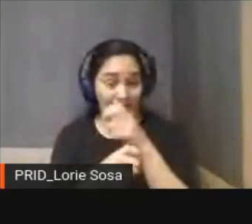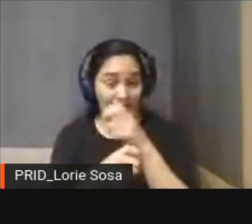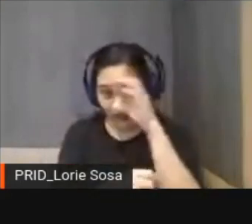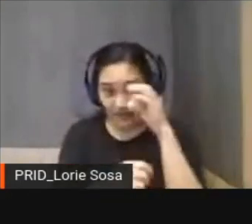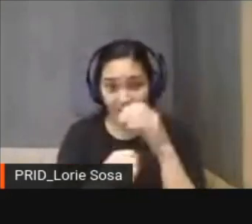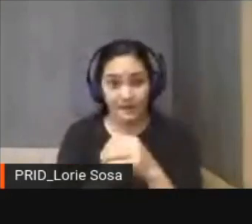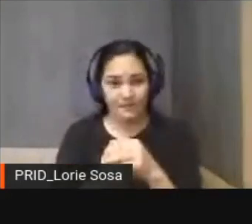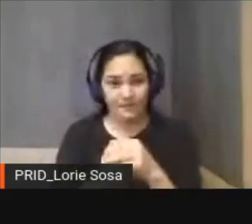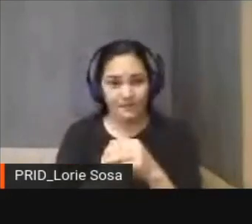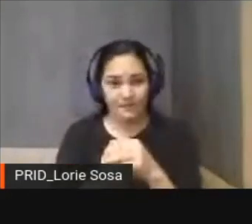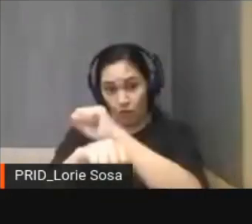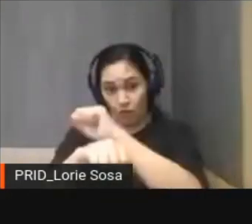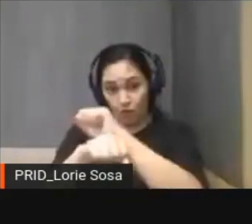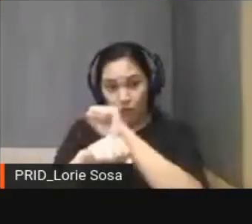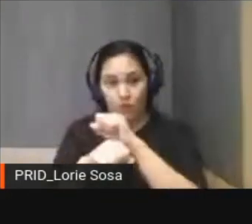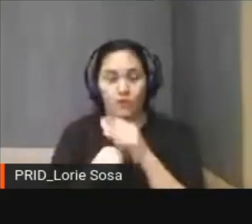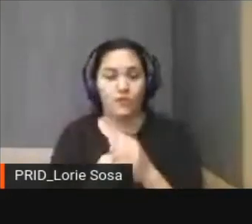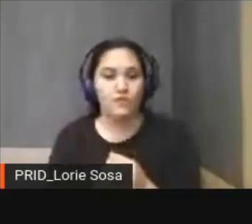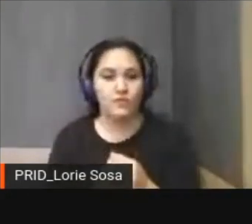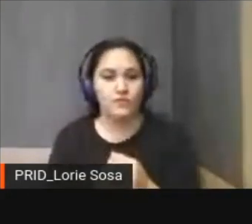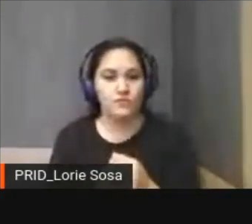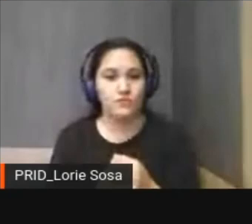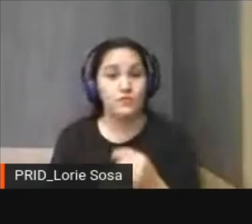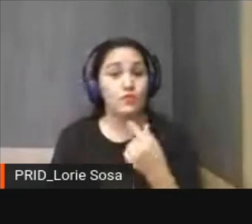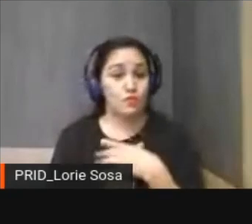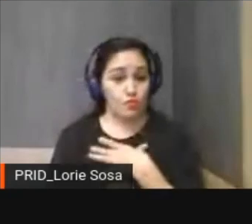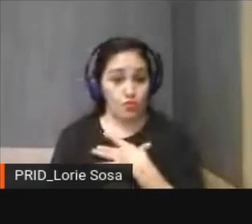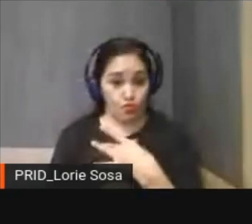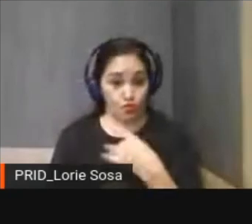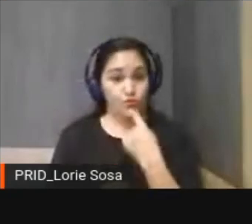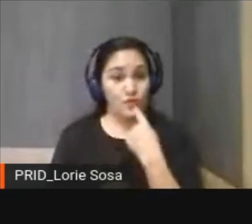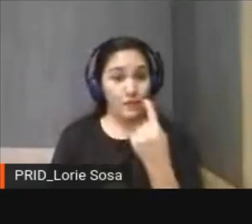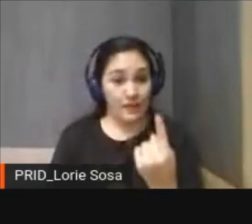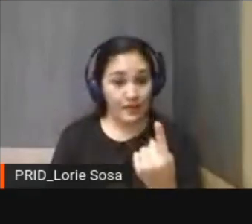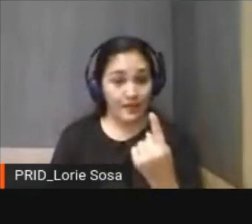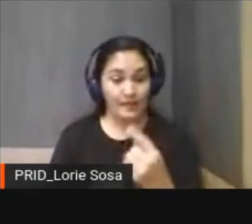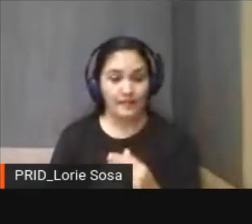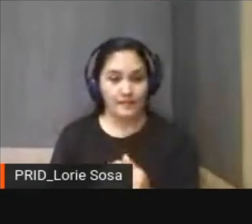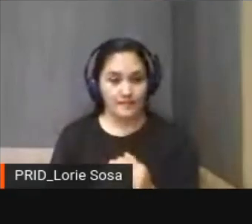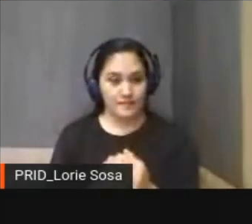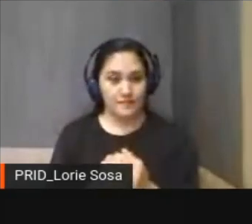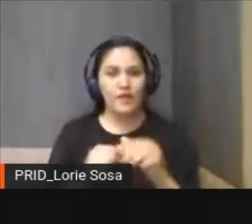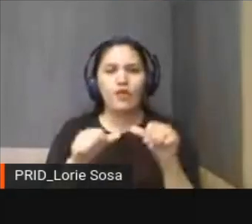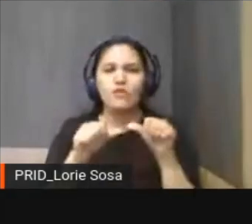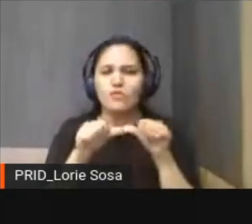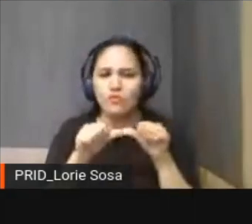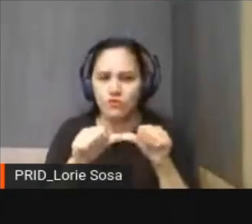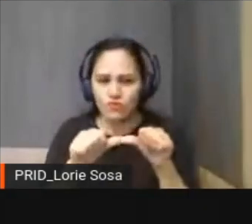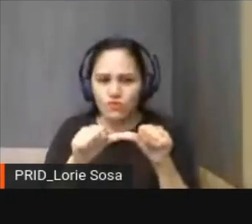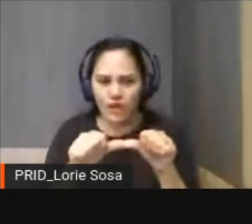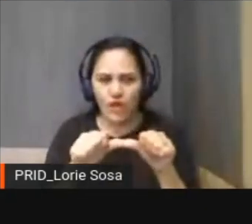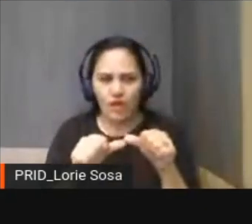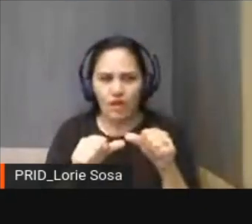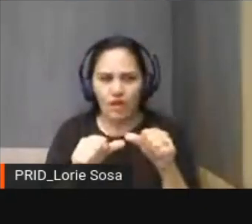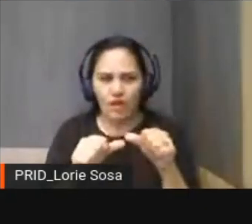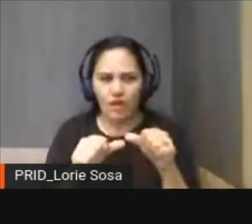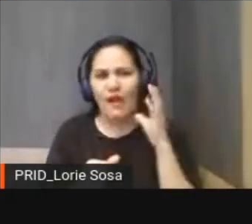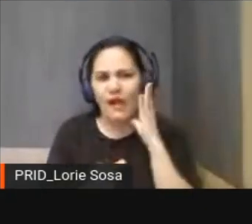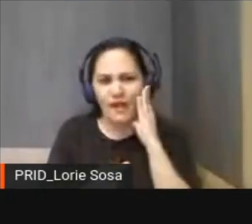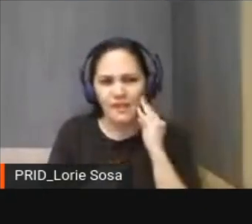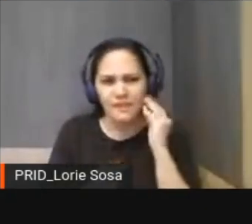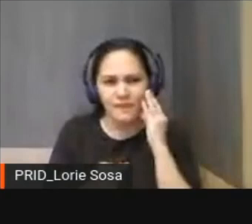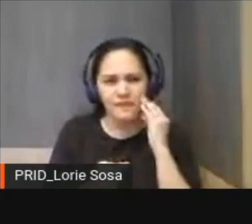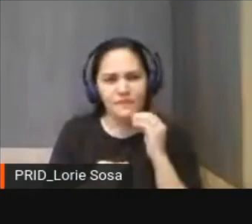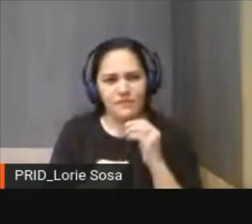nais ko lang sabihin is, patuloy tayong makakaranas ng hirap, patuloy tayong